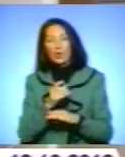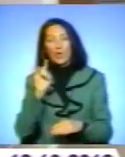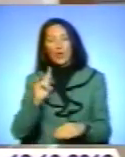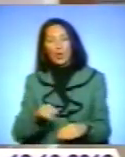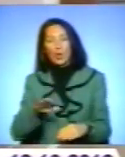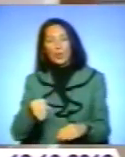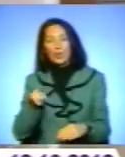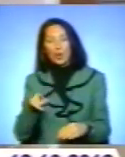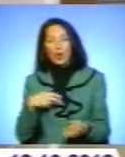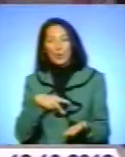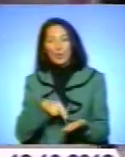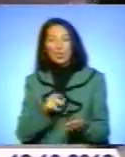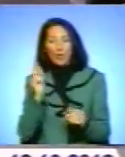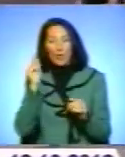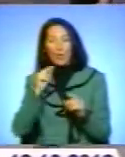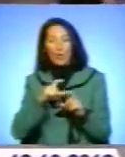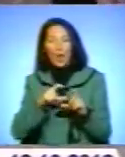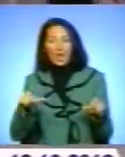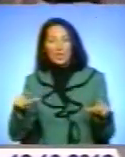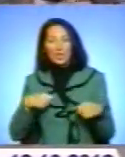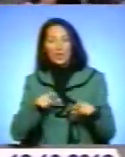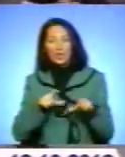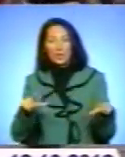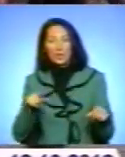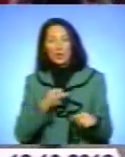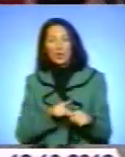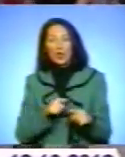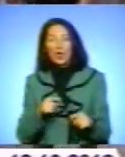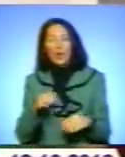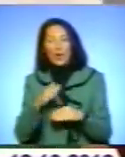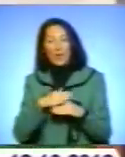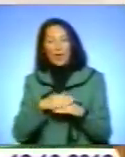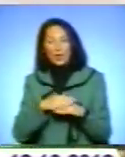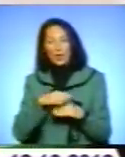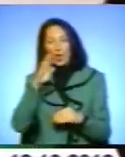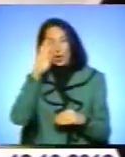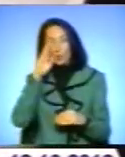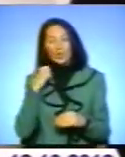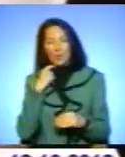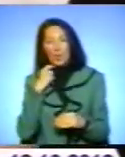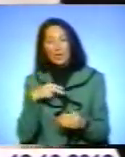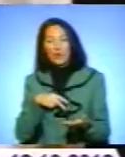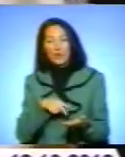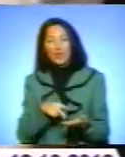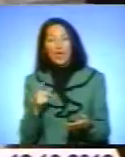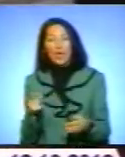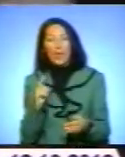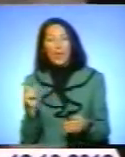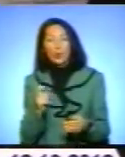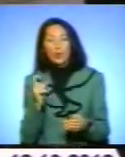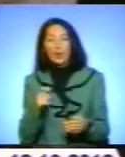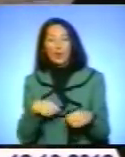Після того ми проникли в магазин. Того вечора, підігріті дозою спиртного, молодики вирішили погосподарювати у торговому